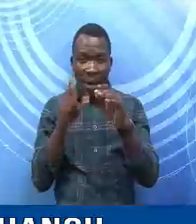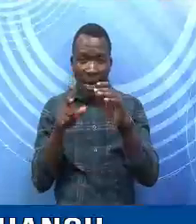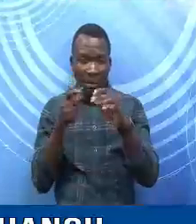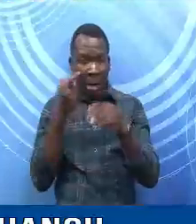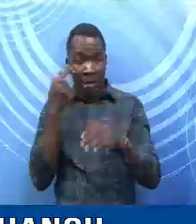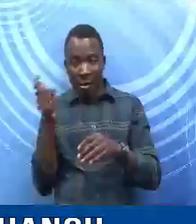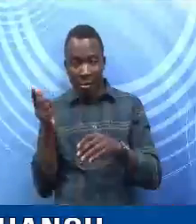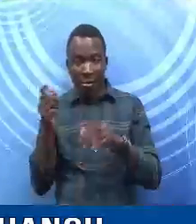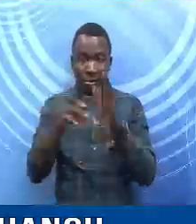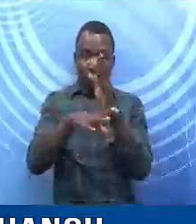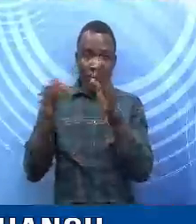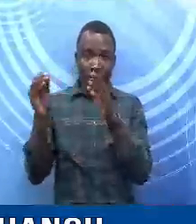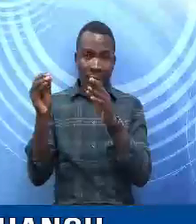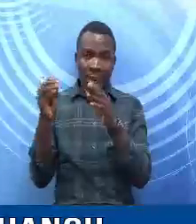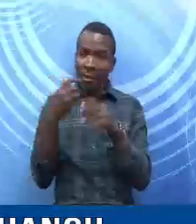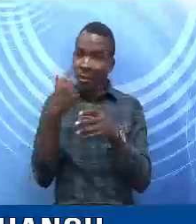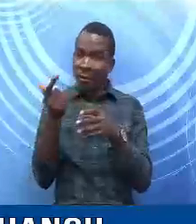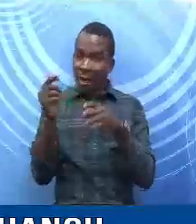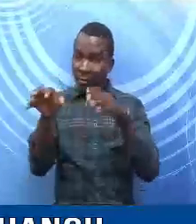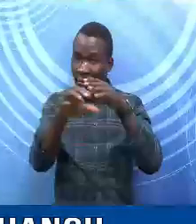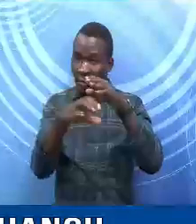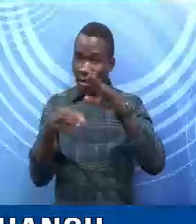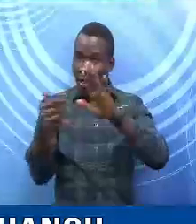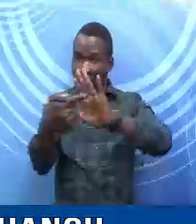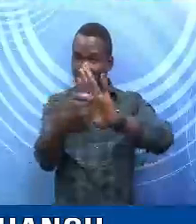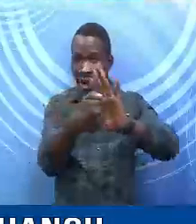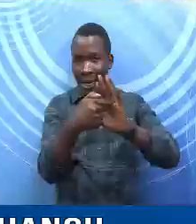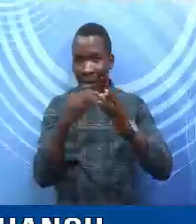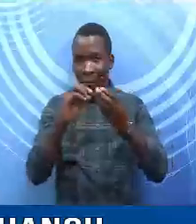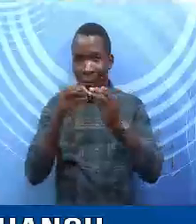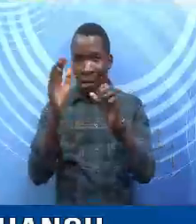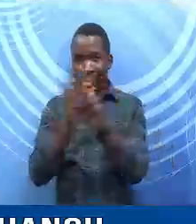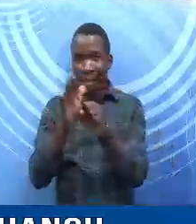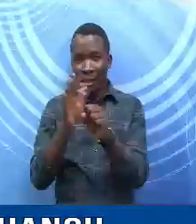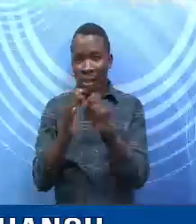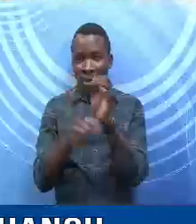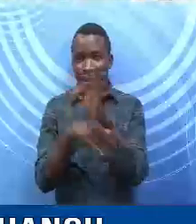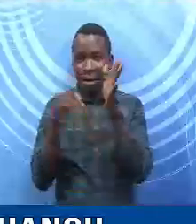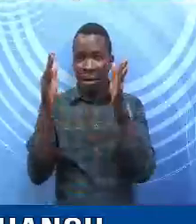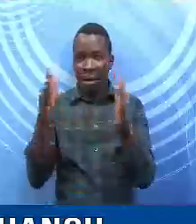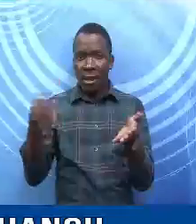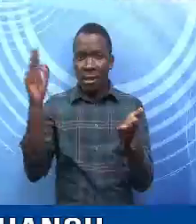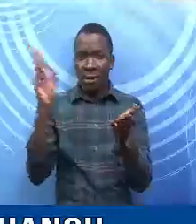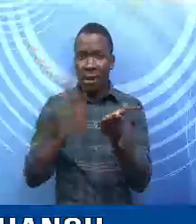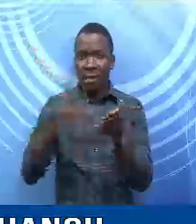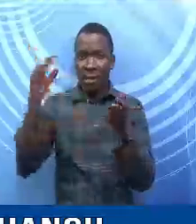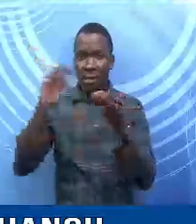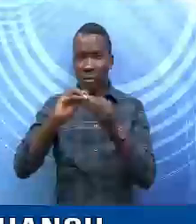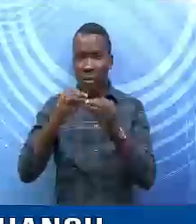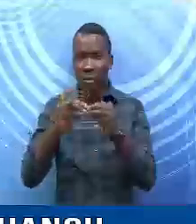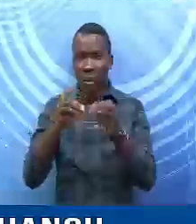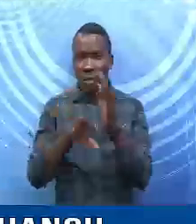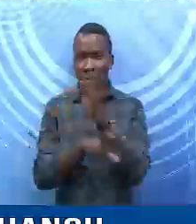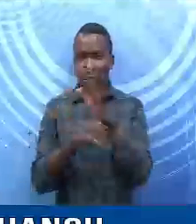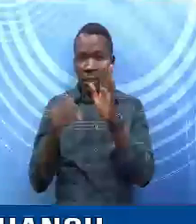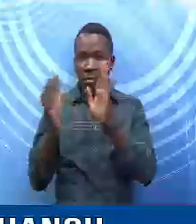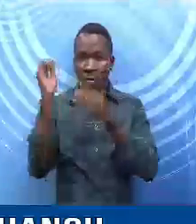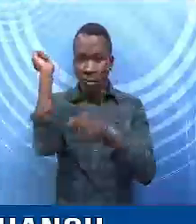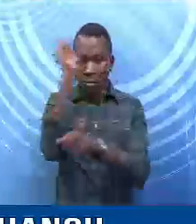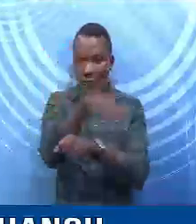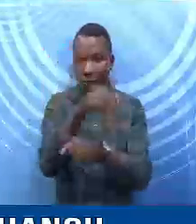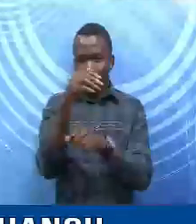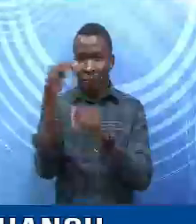aba bavuga ko ngo muri aka gace hagaragara umubare munini w'abajura bemeza ko ngo umubare w'abajura ngo uruto w'abanyerondo bahagaragara batunga agatoki inzego